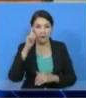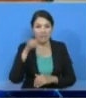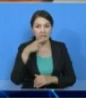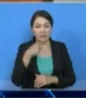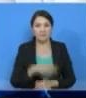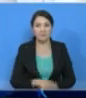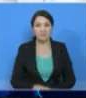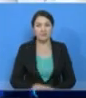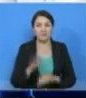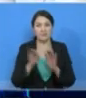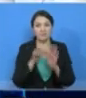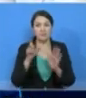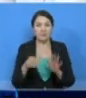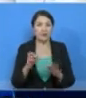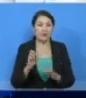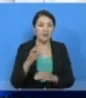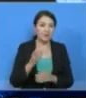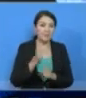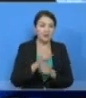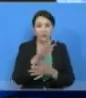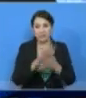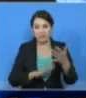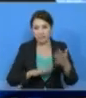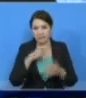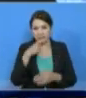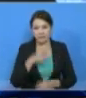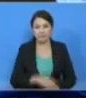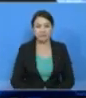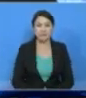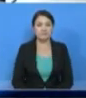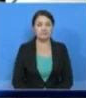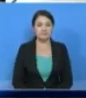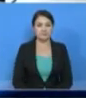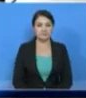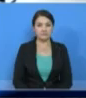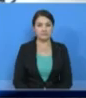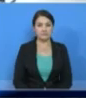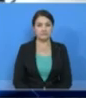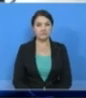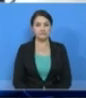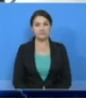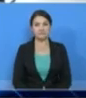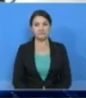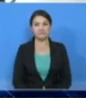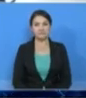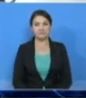өтті. Депутаттарға ортақ мәміледе жұмыс жалғаса беретінін жеткізді. Дархан Мектепбай, Аймағамбетов, Ақтөбе телеарнасы.